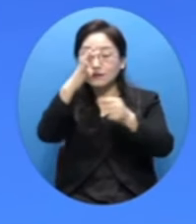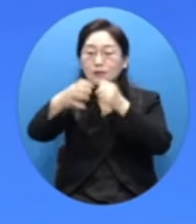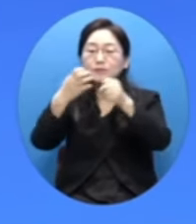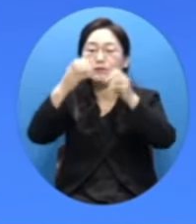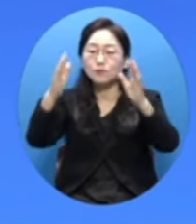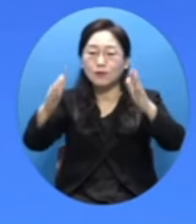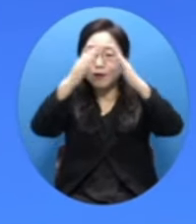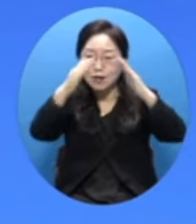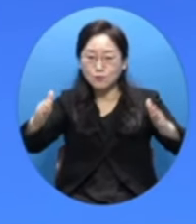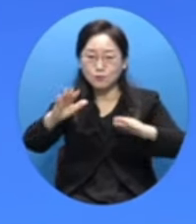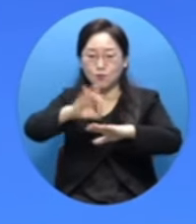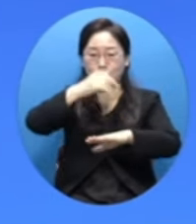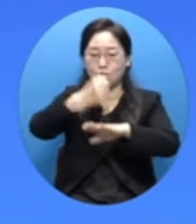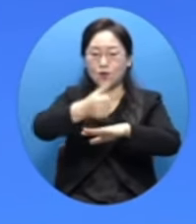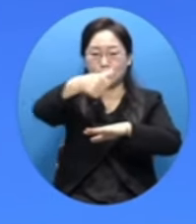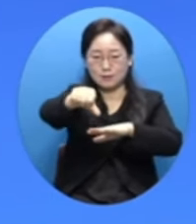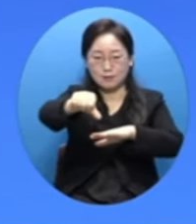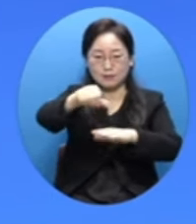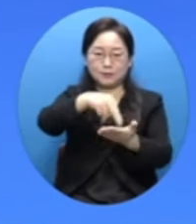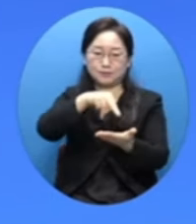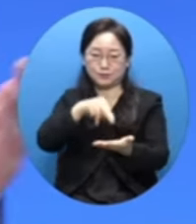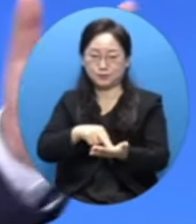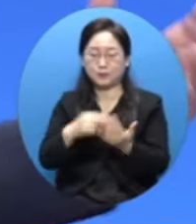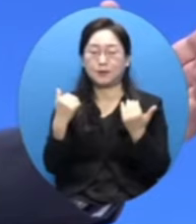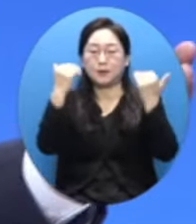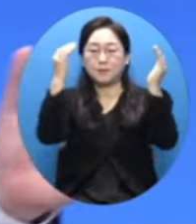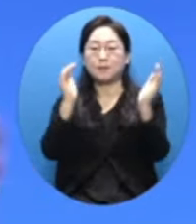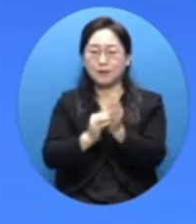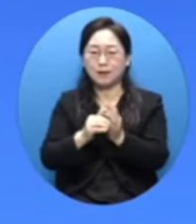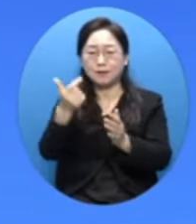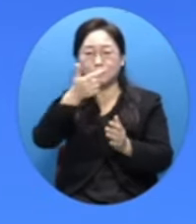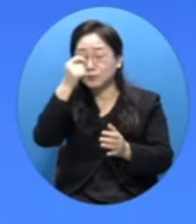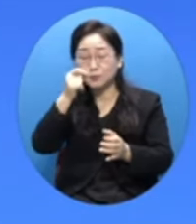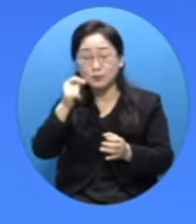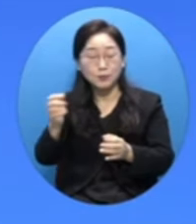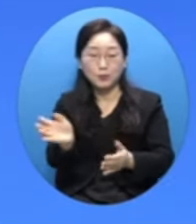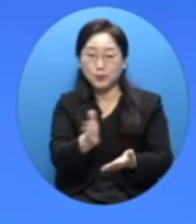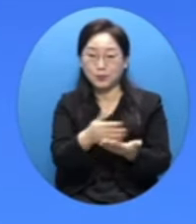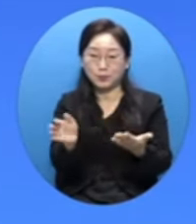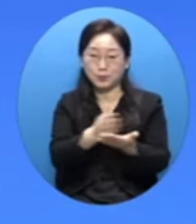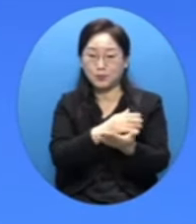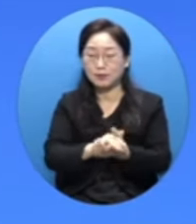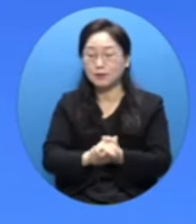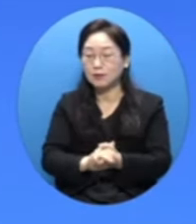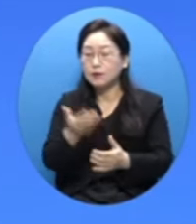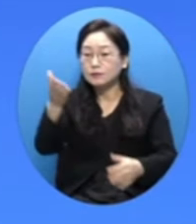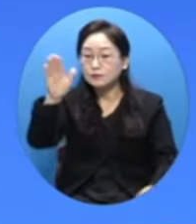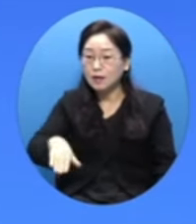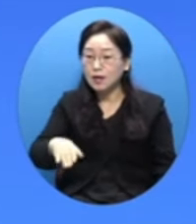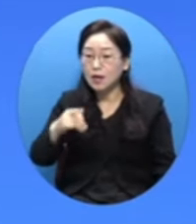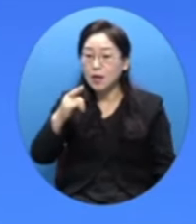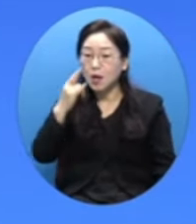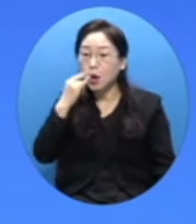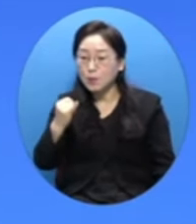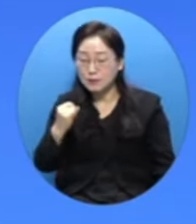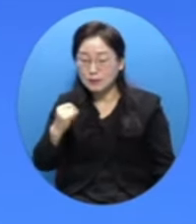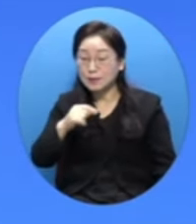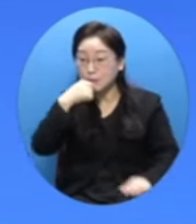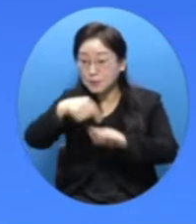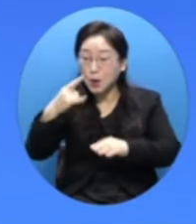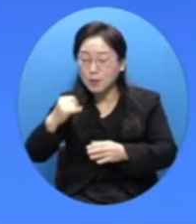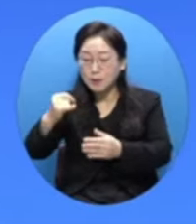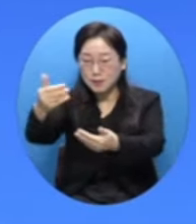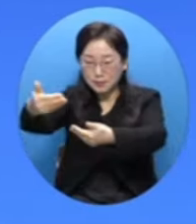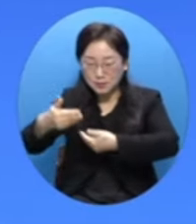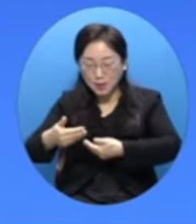애굽에서 왕자 신분으로 자랐습니다. 부족한 것이 없었습니다. 그런데 그의 어머니가 그에게 젖을 먹이며 늘 말합니다.